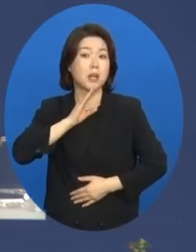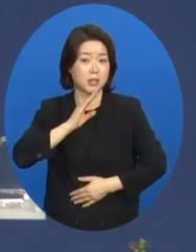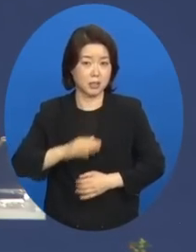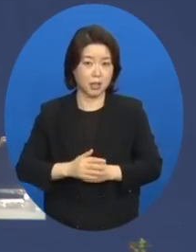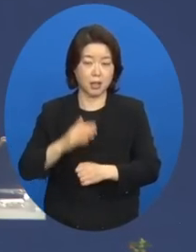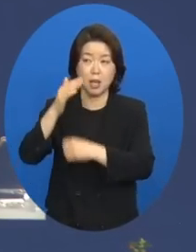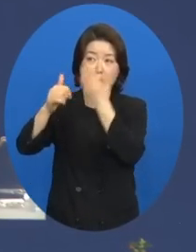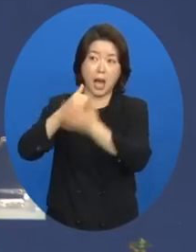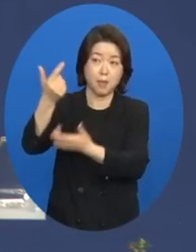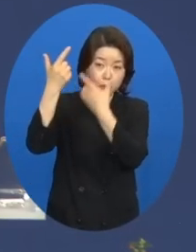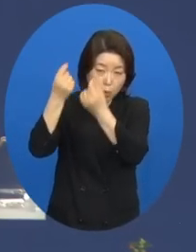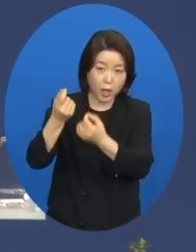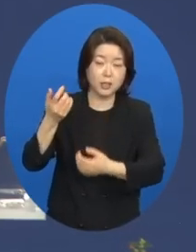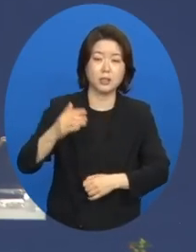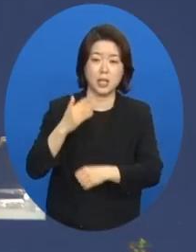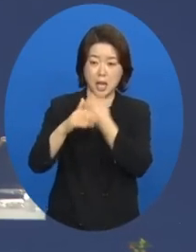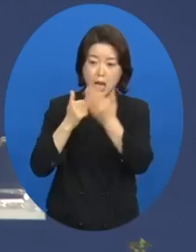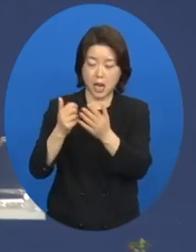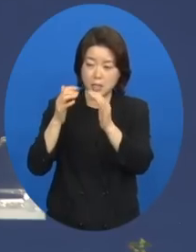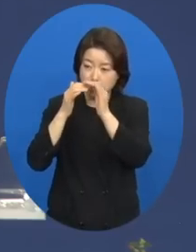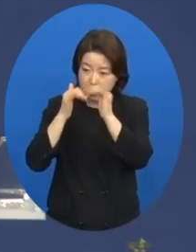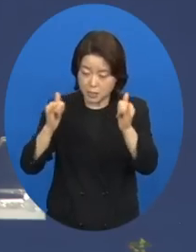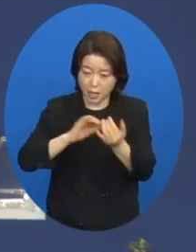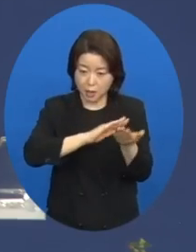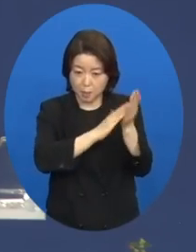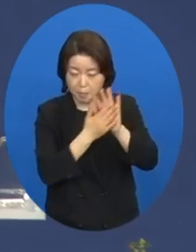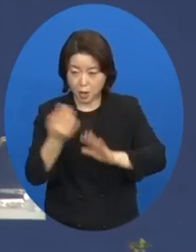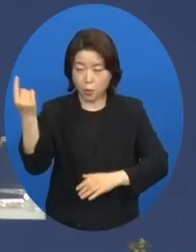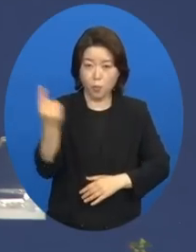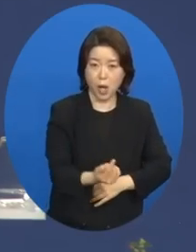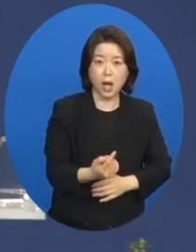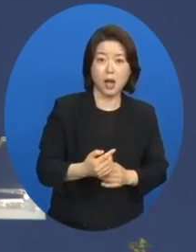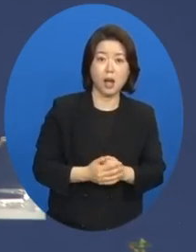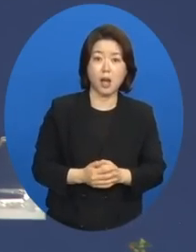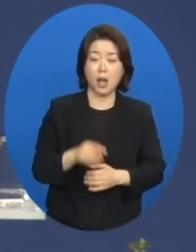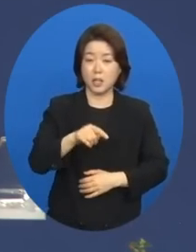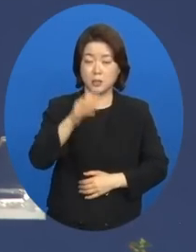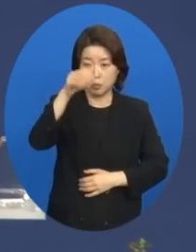그분 하나님이신데 사람이 되셨던 분이고 그리고 그분이